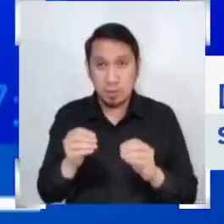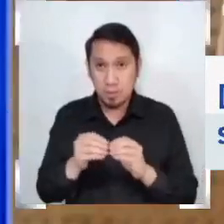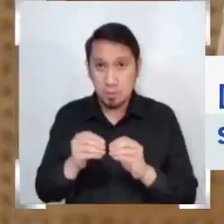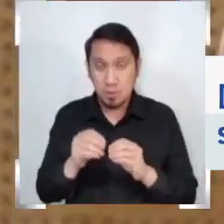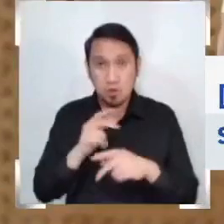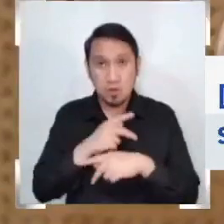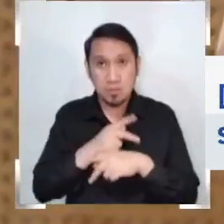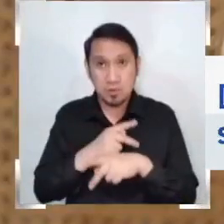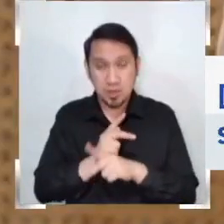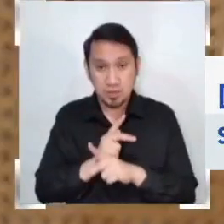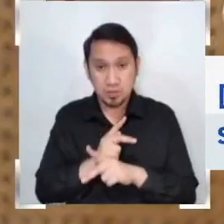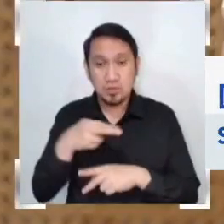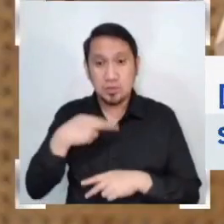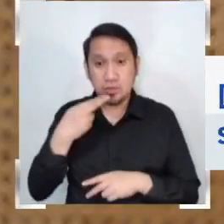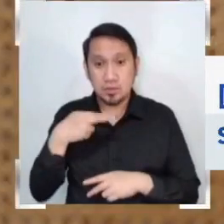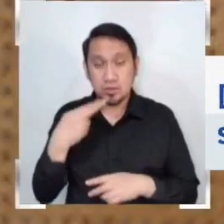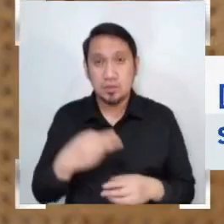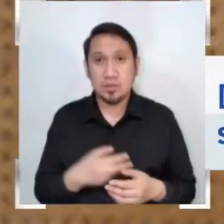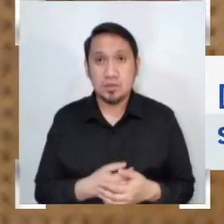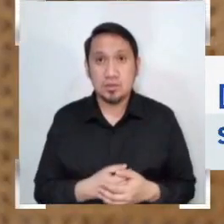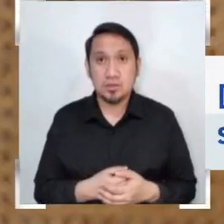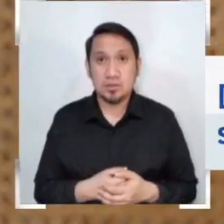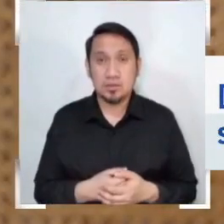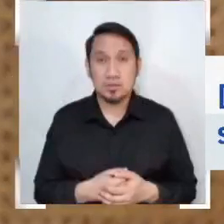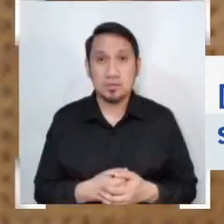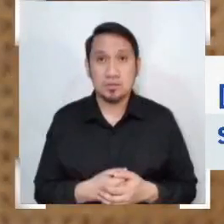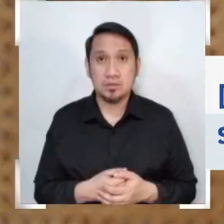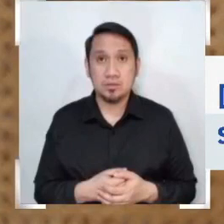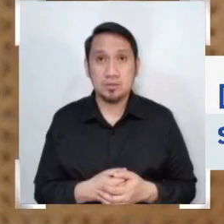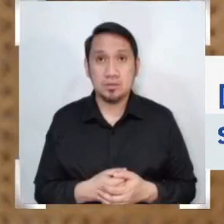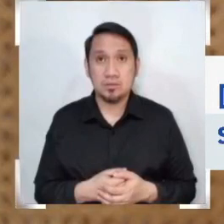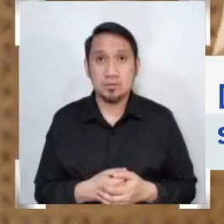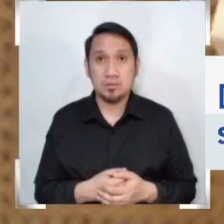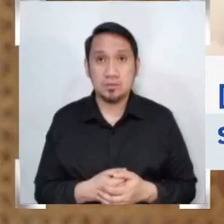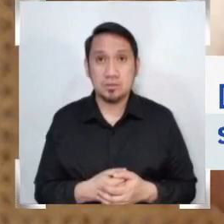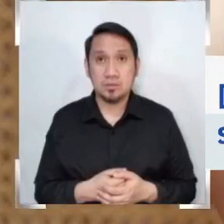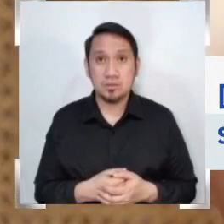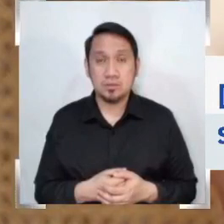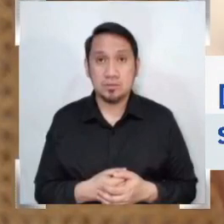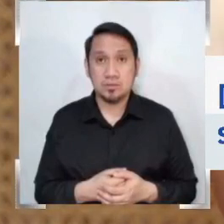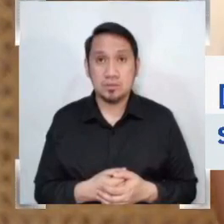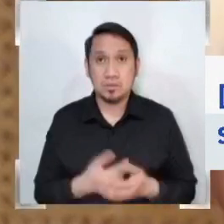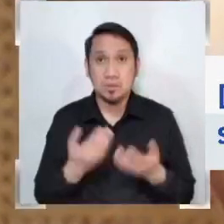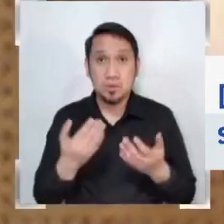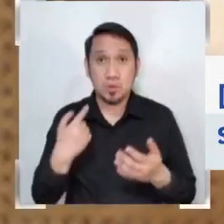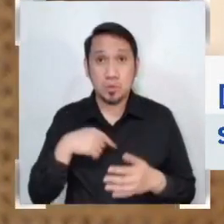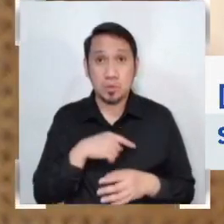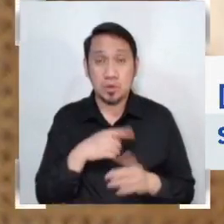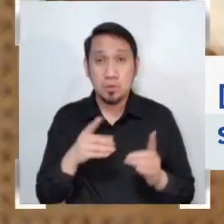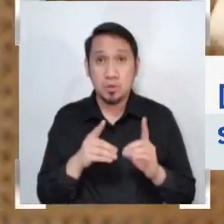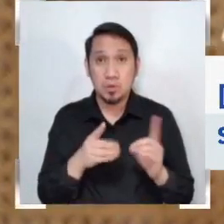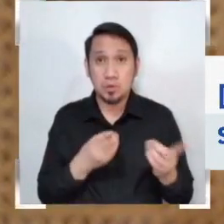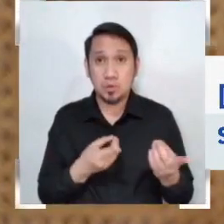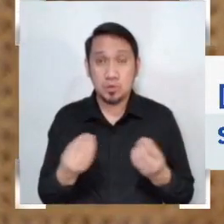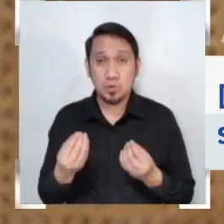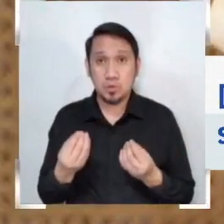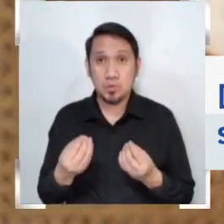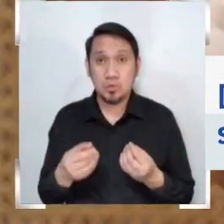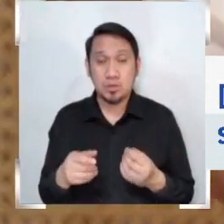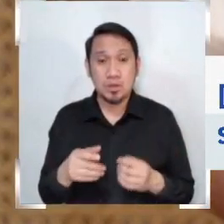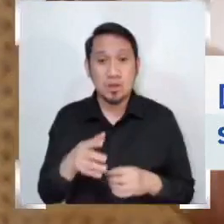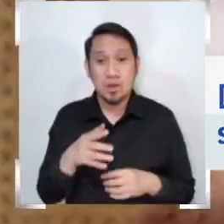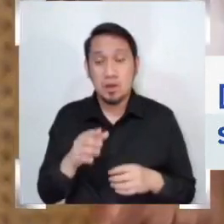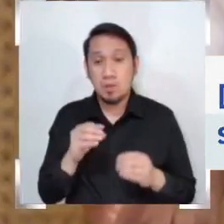produksyon. You know, I think we will do it in the Department of Agriculture to boost production of rice and